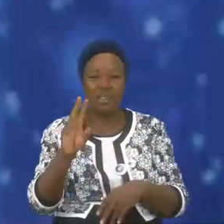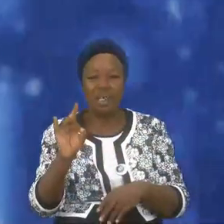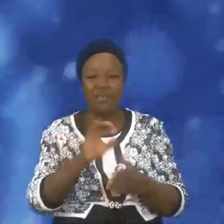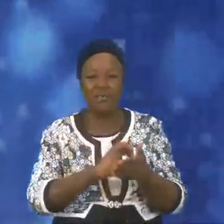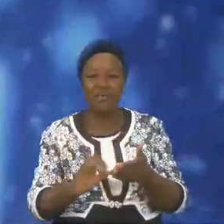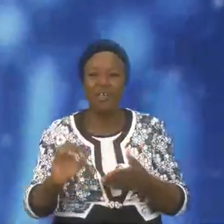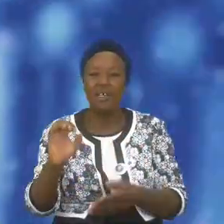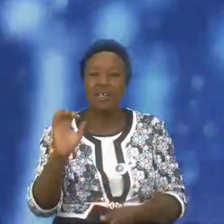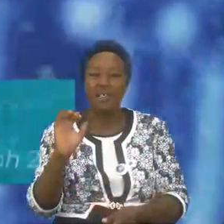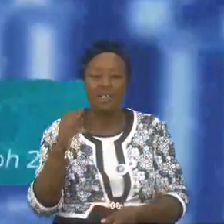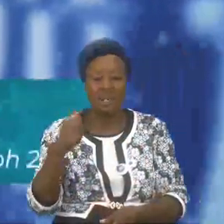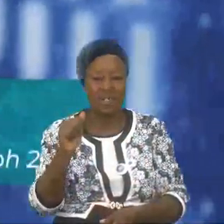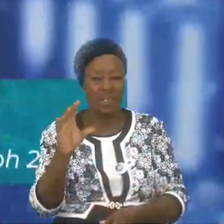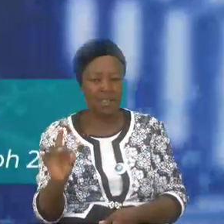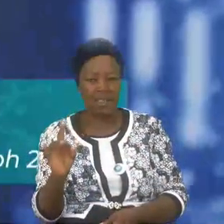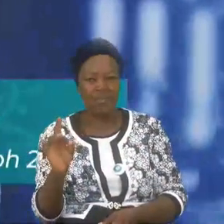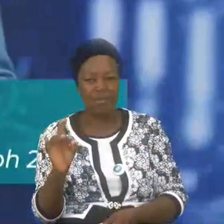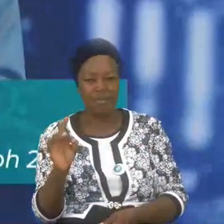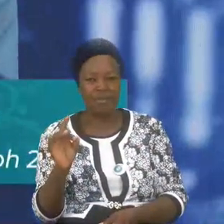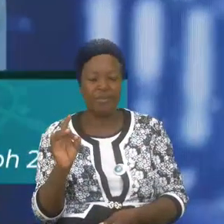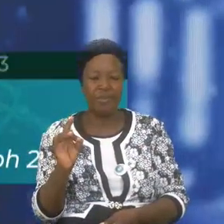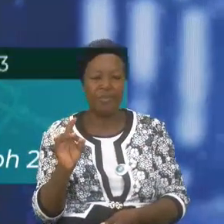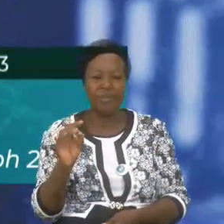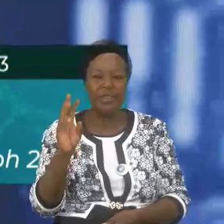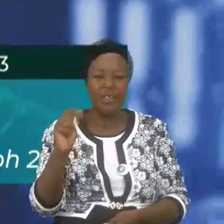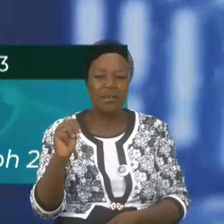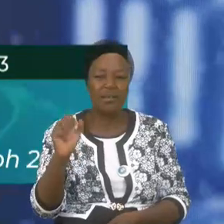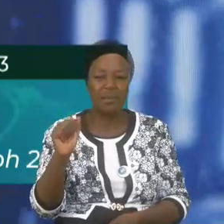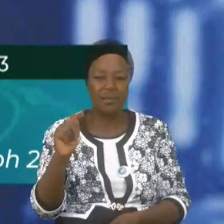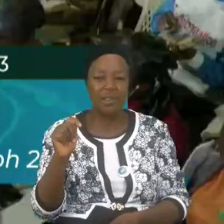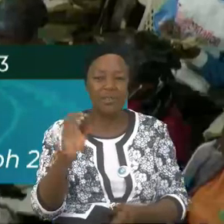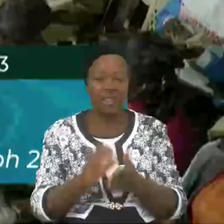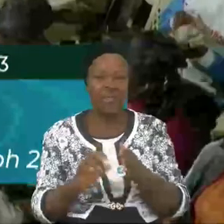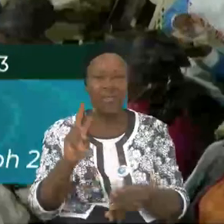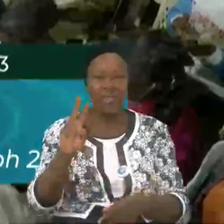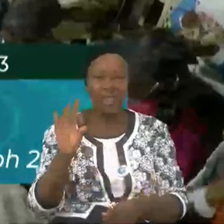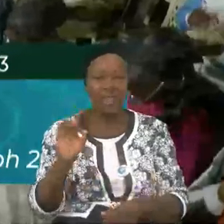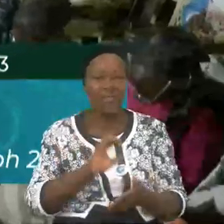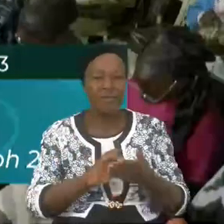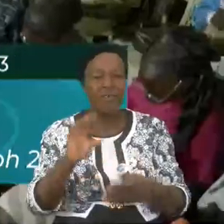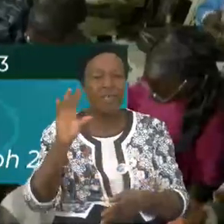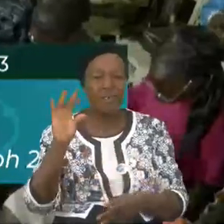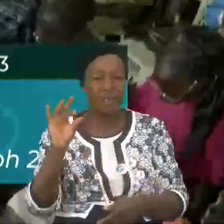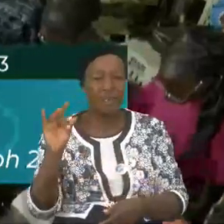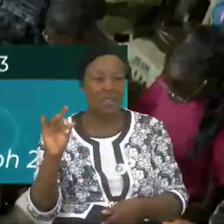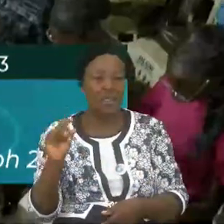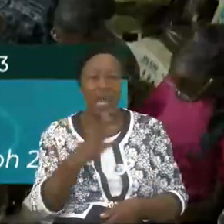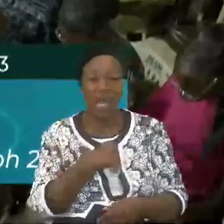Matthieu, chapitre 28, verset 12, 18, Jésus